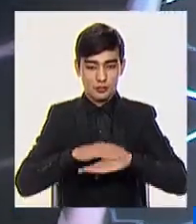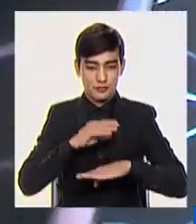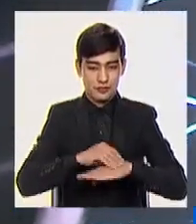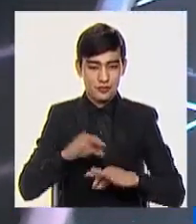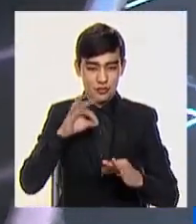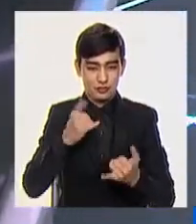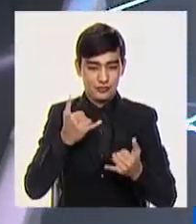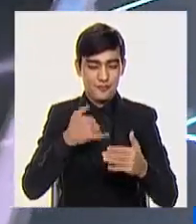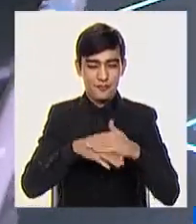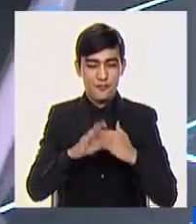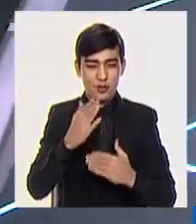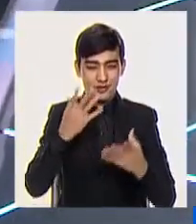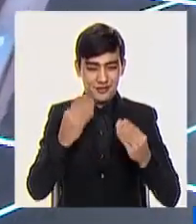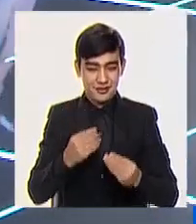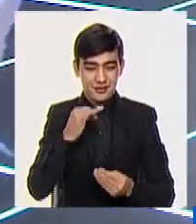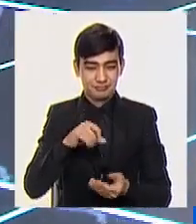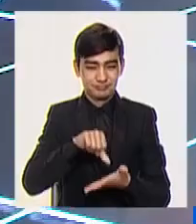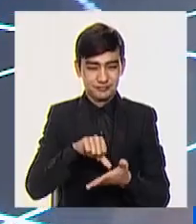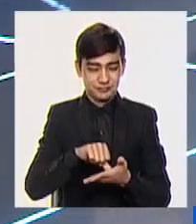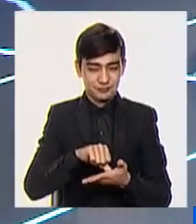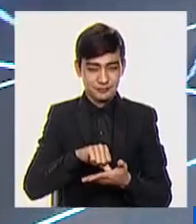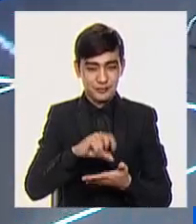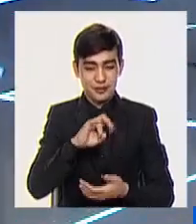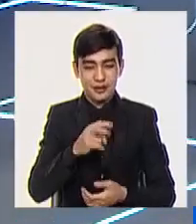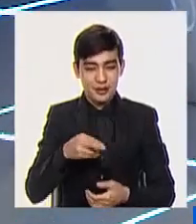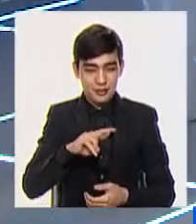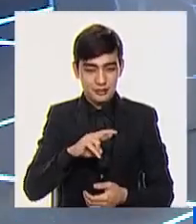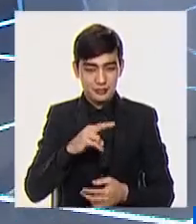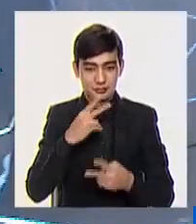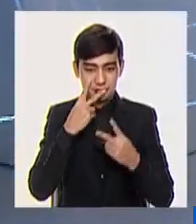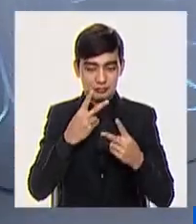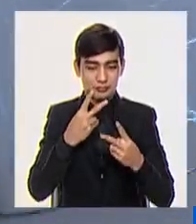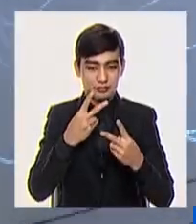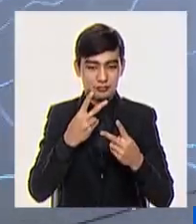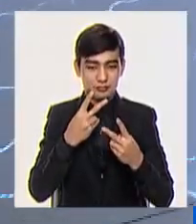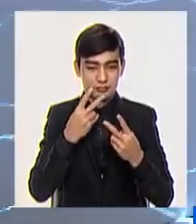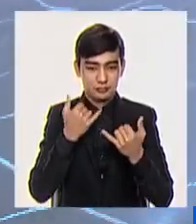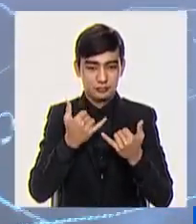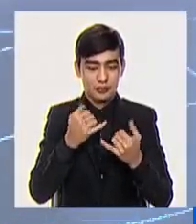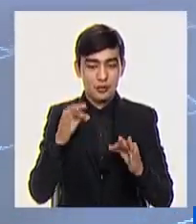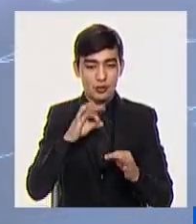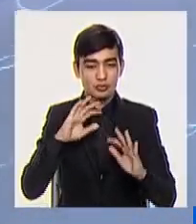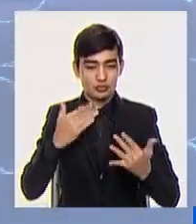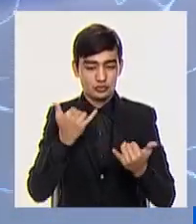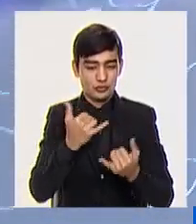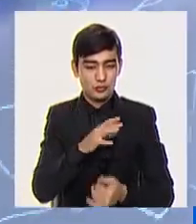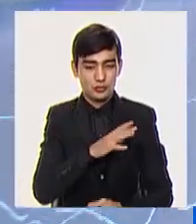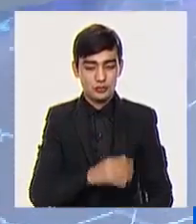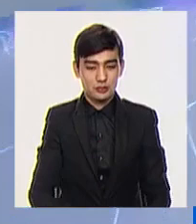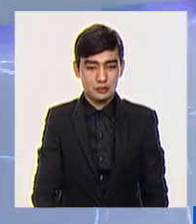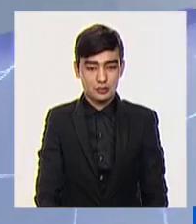Добрый вечер. О событиях уходящего вторника корреспонденты Информбюро и Наталья Раем. И смотрите, а то, что сегодня